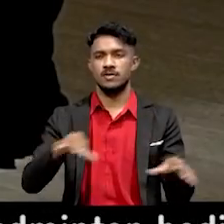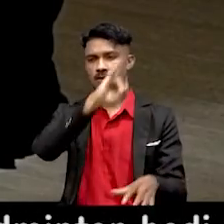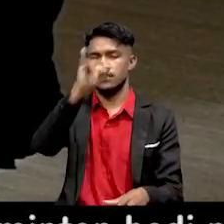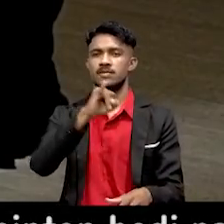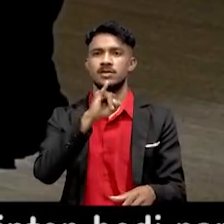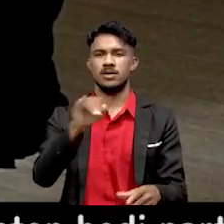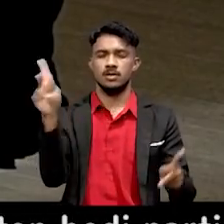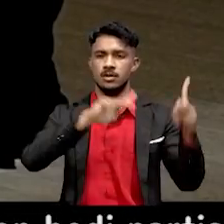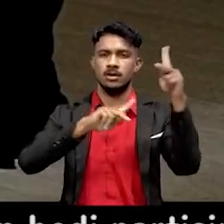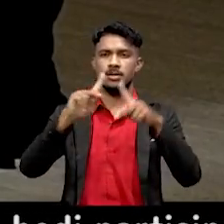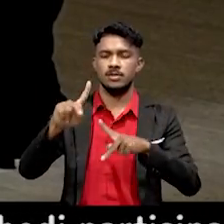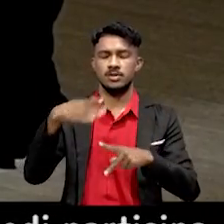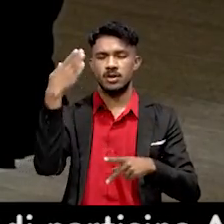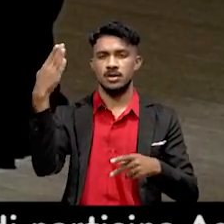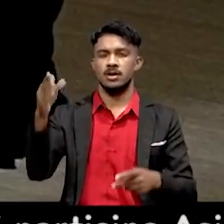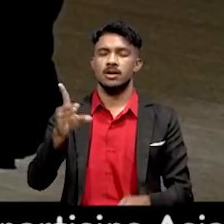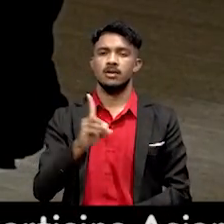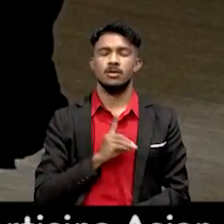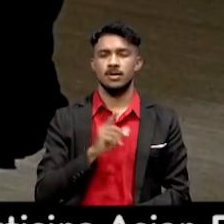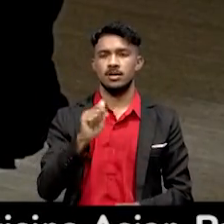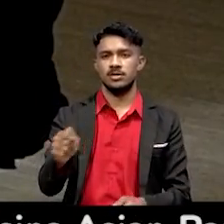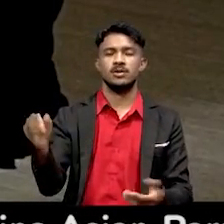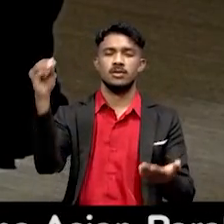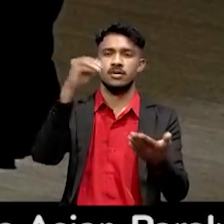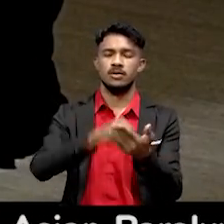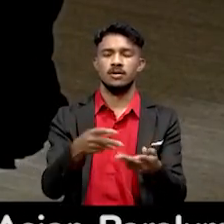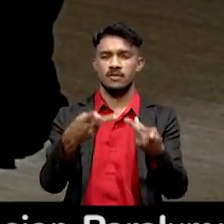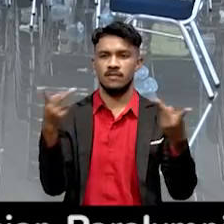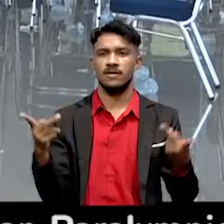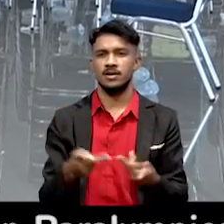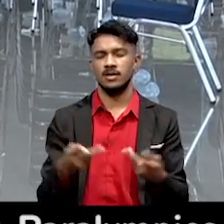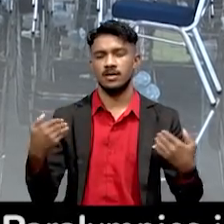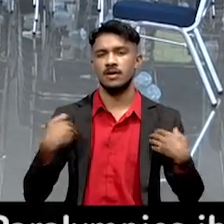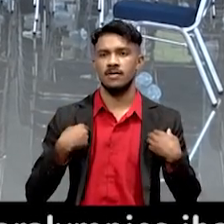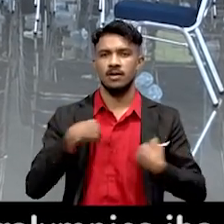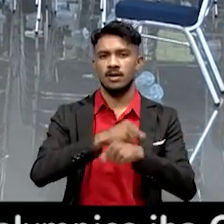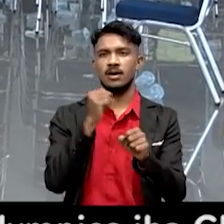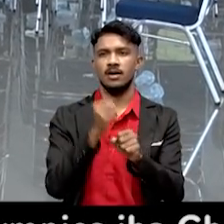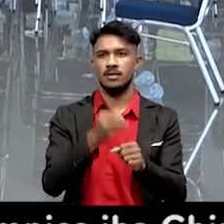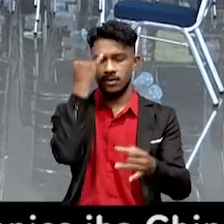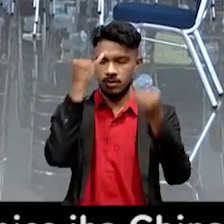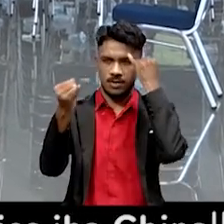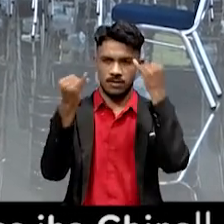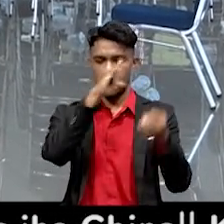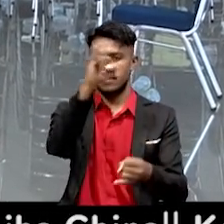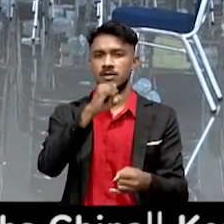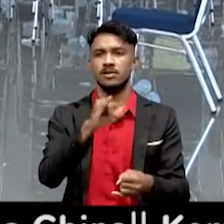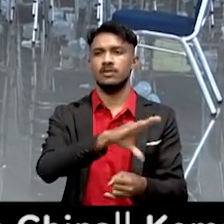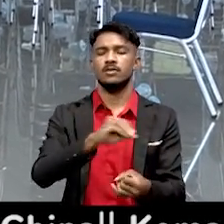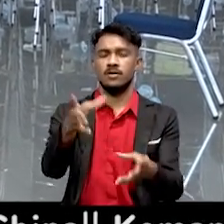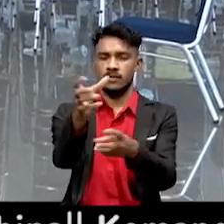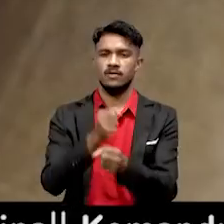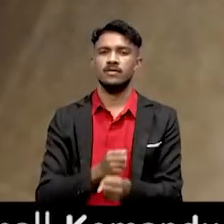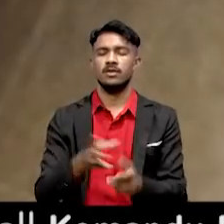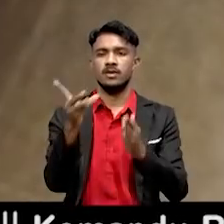Kriminal Esquadra Donalisu to ona ia faten akontisimento. Hodi halau identifikasaun no recolia evidencia nebe